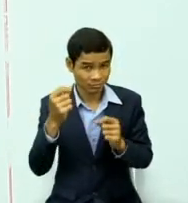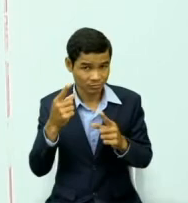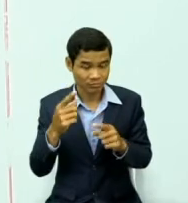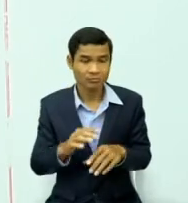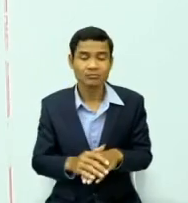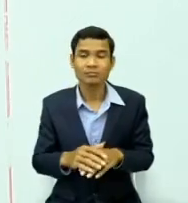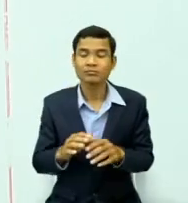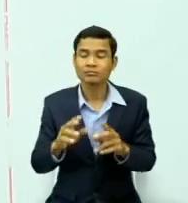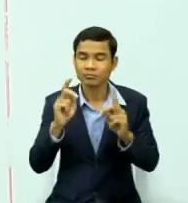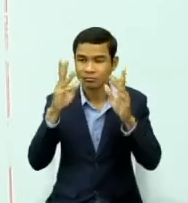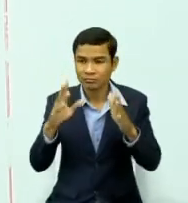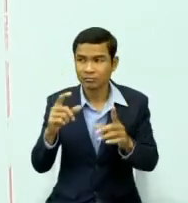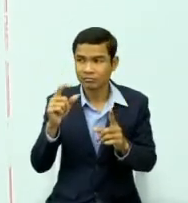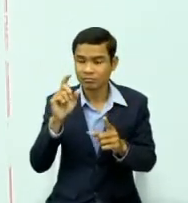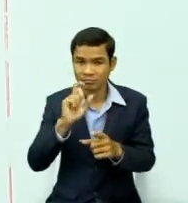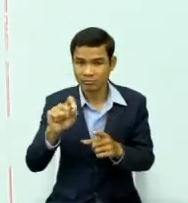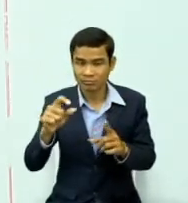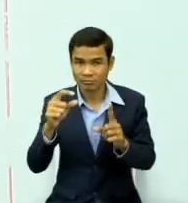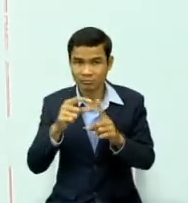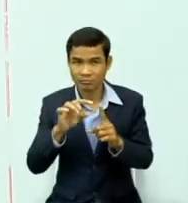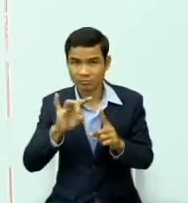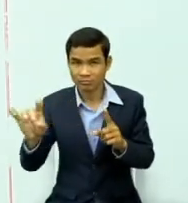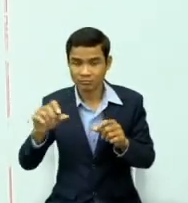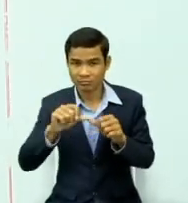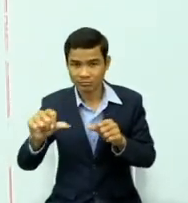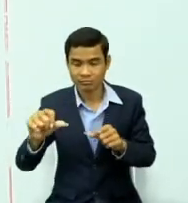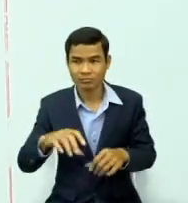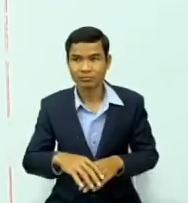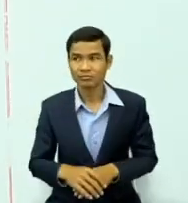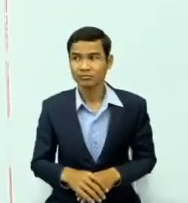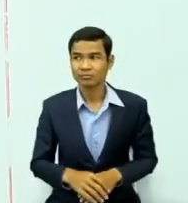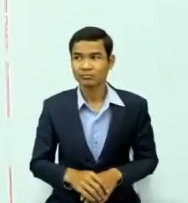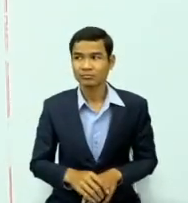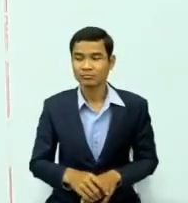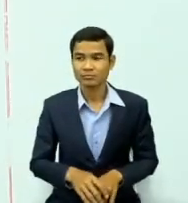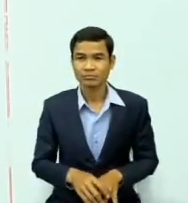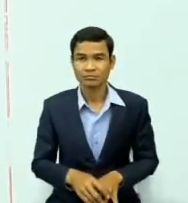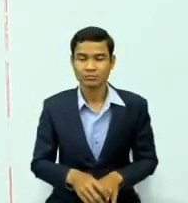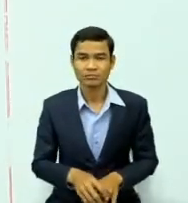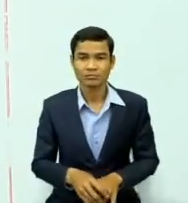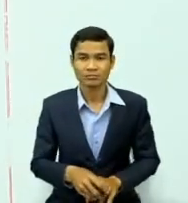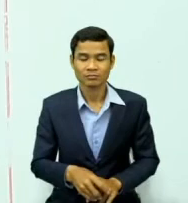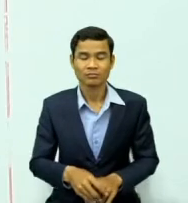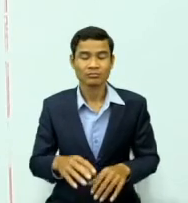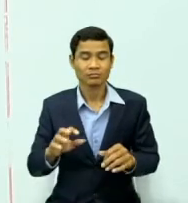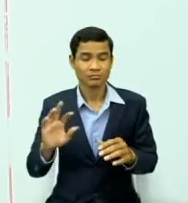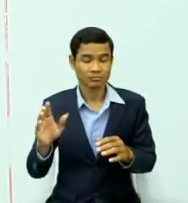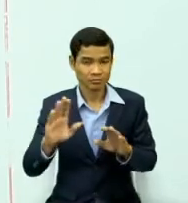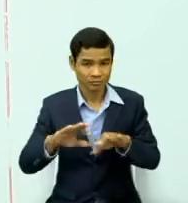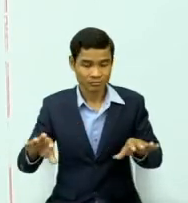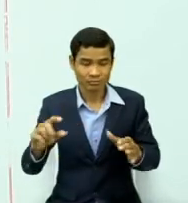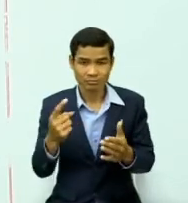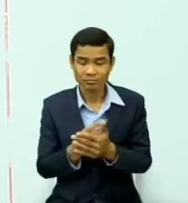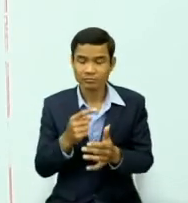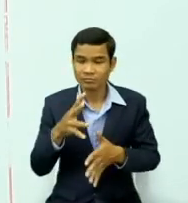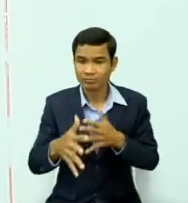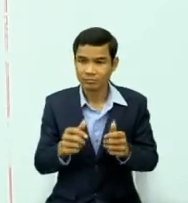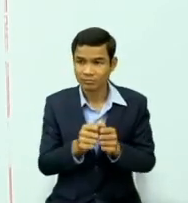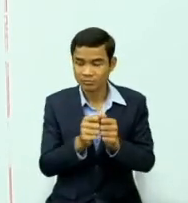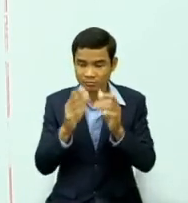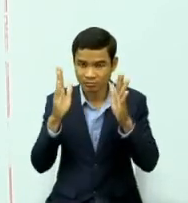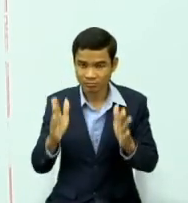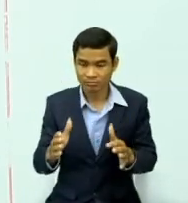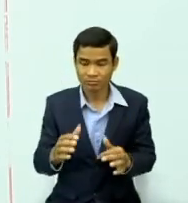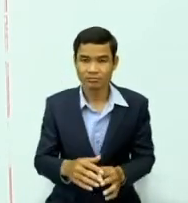tại lời nít nhạc cơ sẽ xếp chương mình tọt tiết chà hỏi con cho rung an cho mùi nè cơ nè con nè